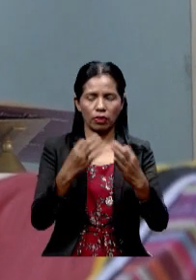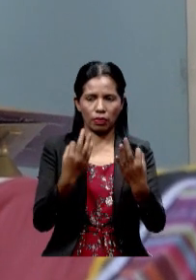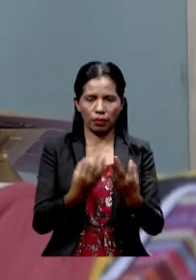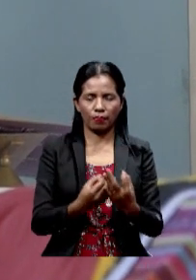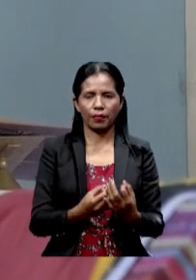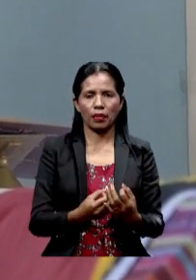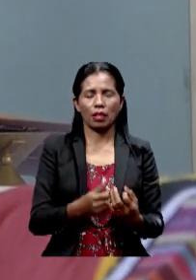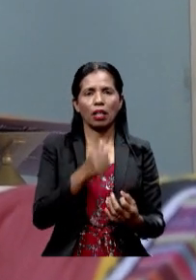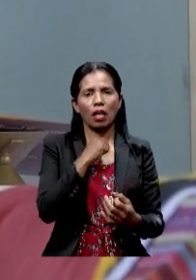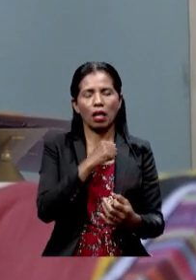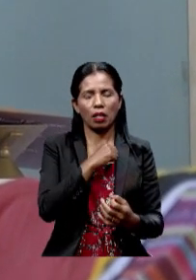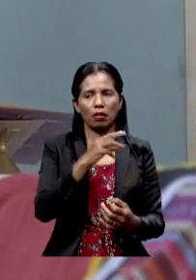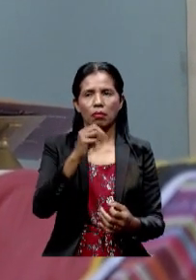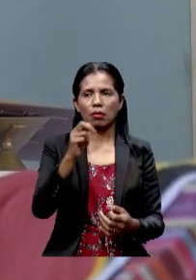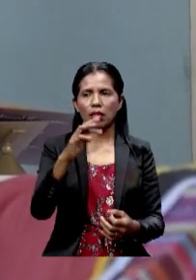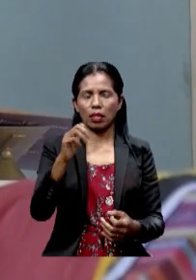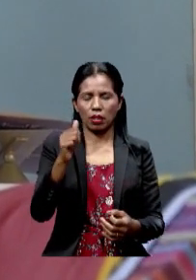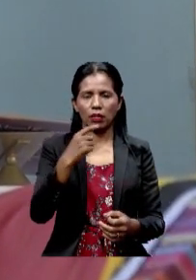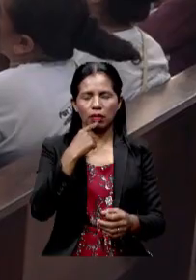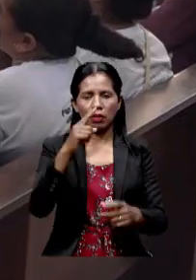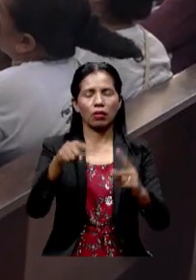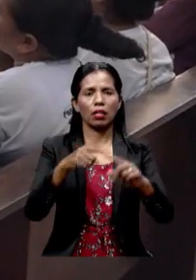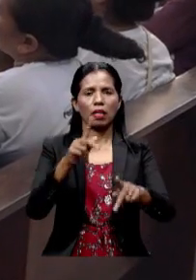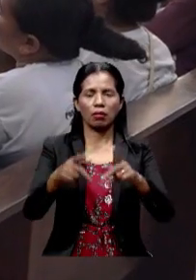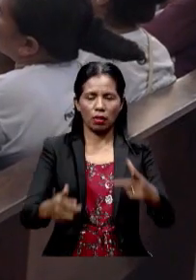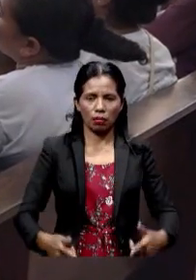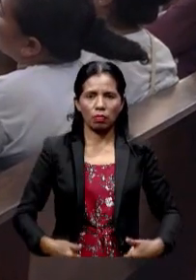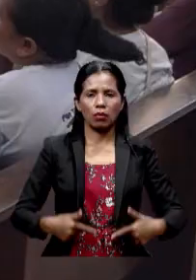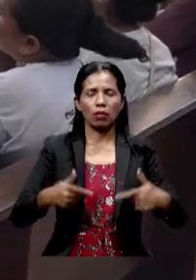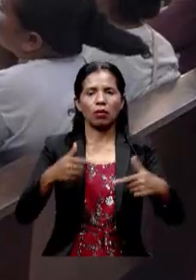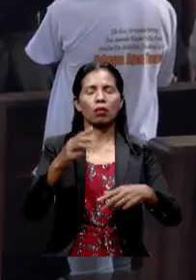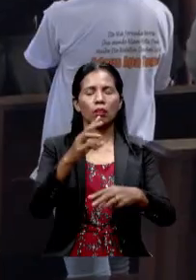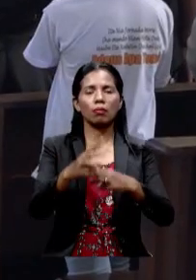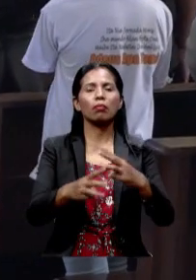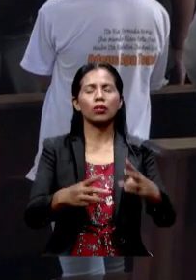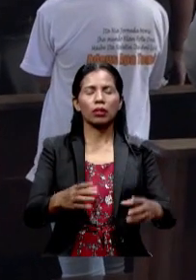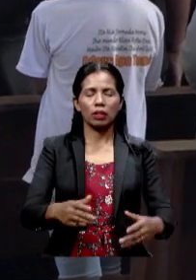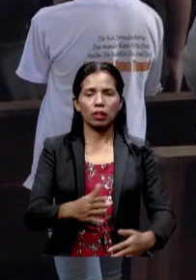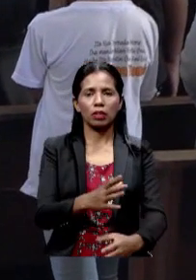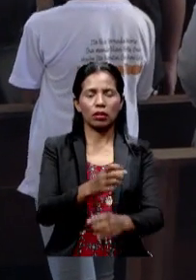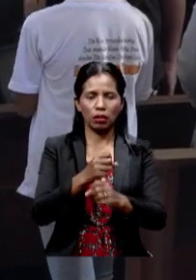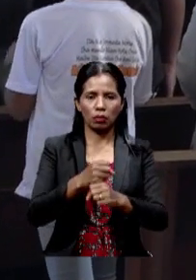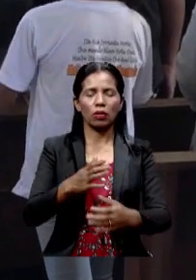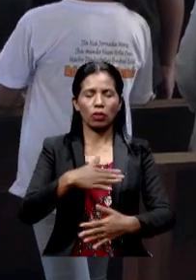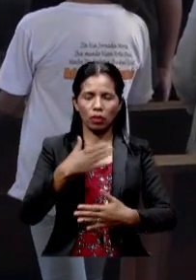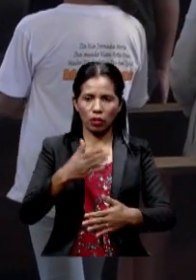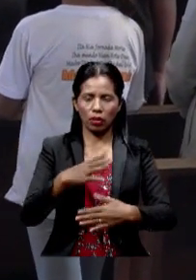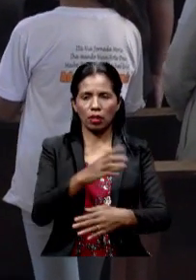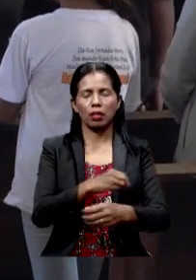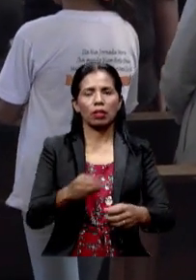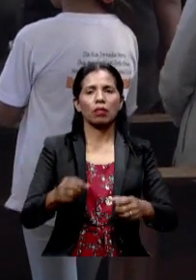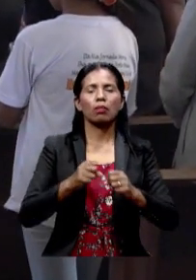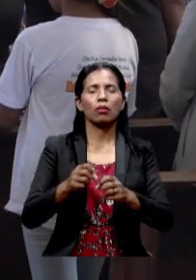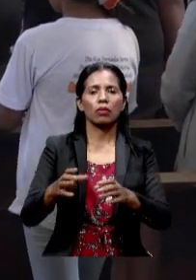padre celebrante Mariano Maia explica wahira ema moris mai mundu simu ho contente no wahira mate mundu husik